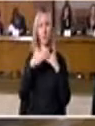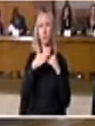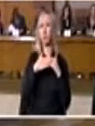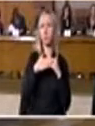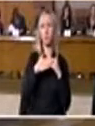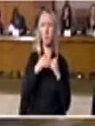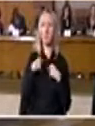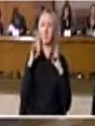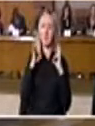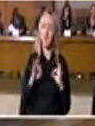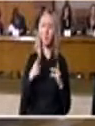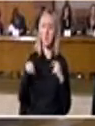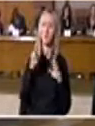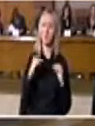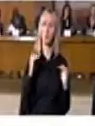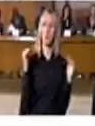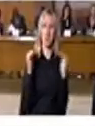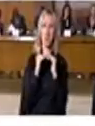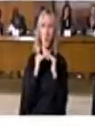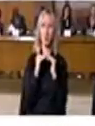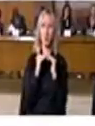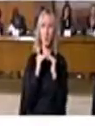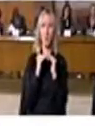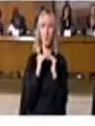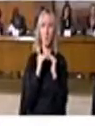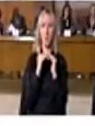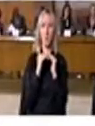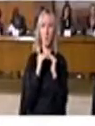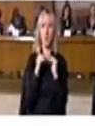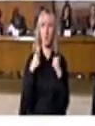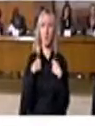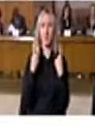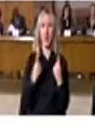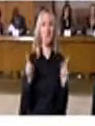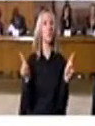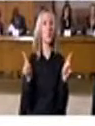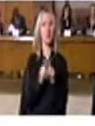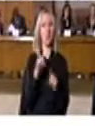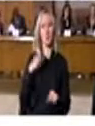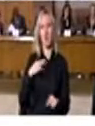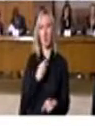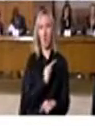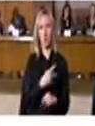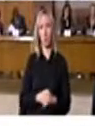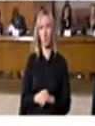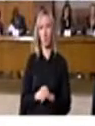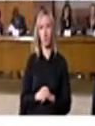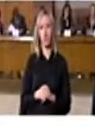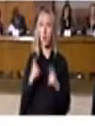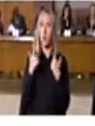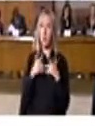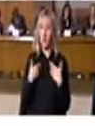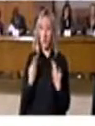sam da možemo da se složimo, da se nalazimo zaista u ovom periodu na istom zadatku. Dozvolite mi da i